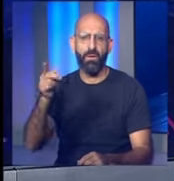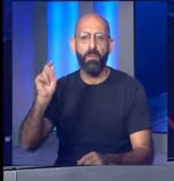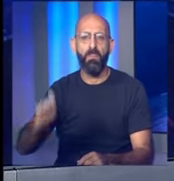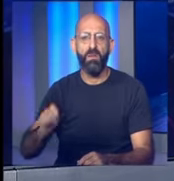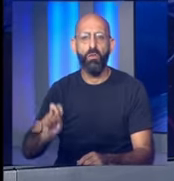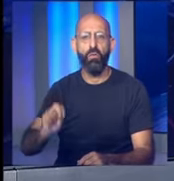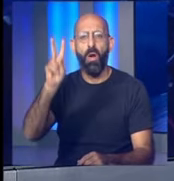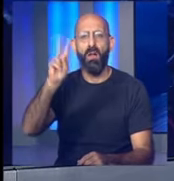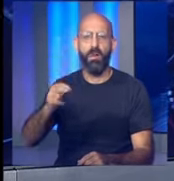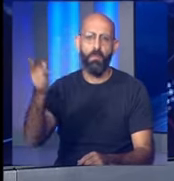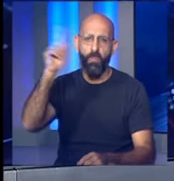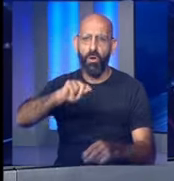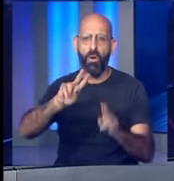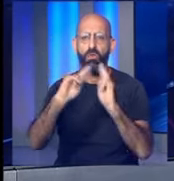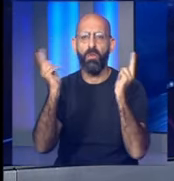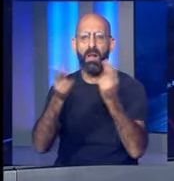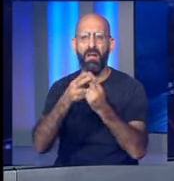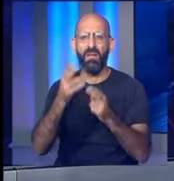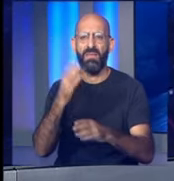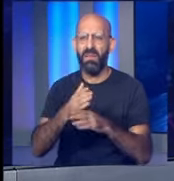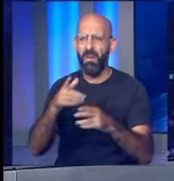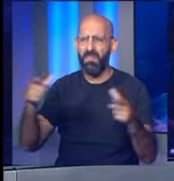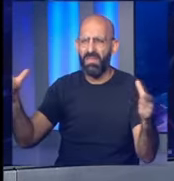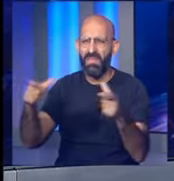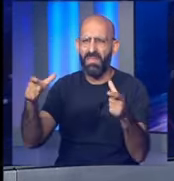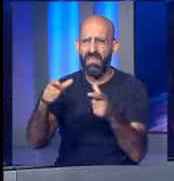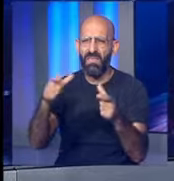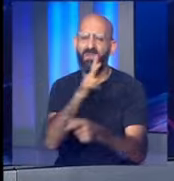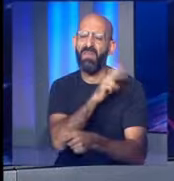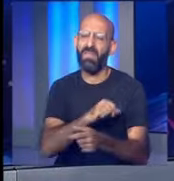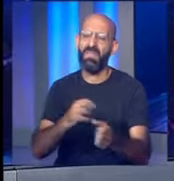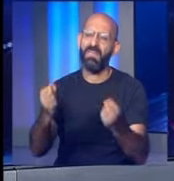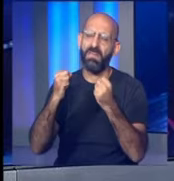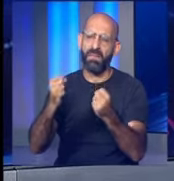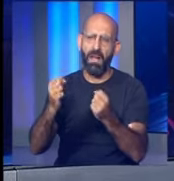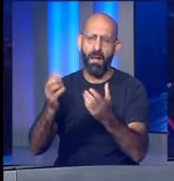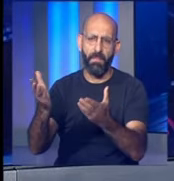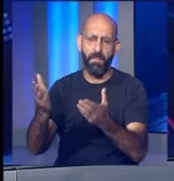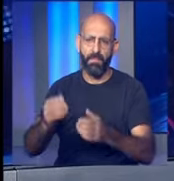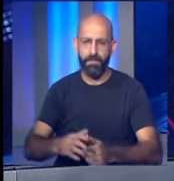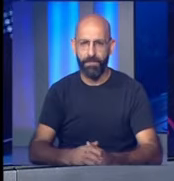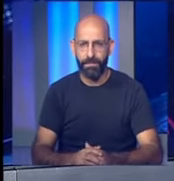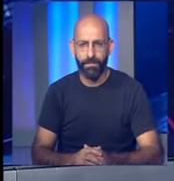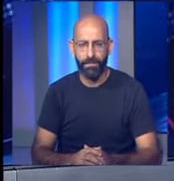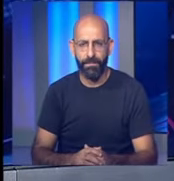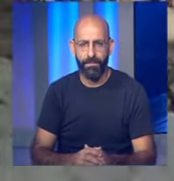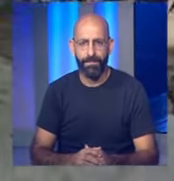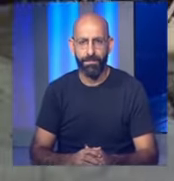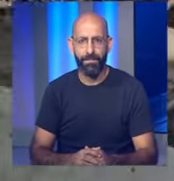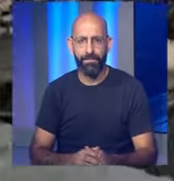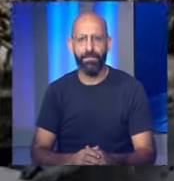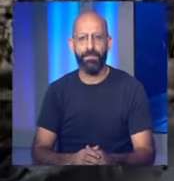القطاع، ومجلس الأمن الدولي يعقد غدا مناقشة مفتوحة في شأن الوضع في المنطقة.